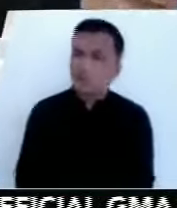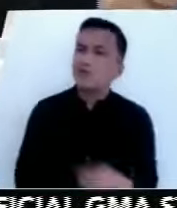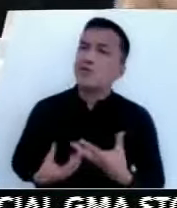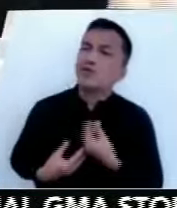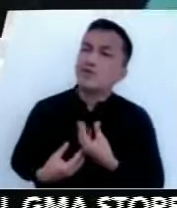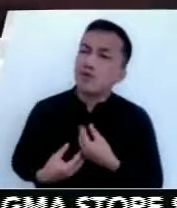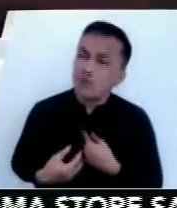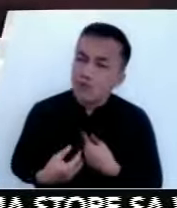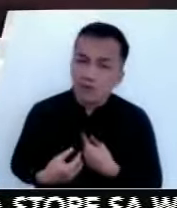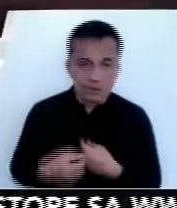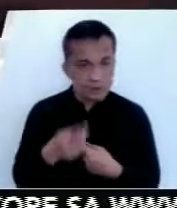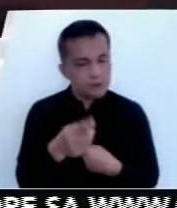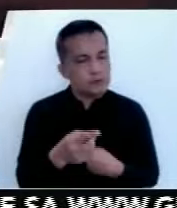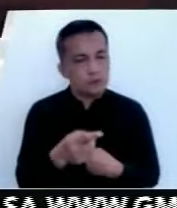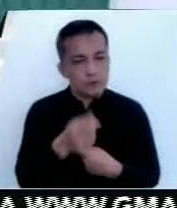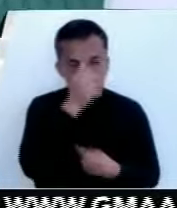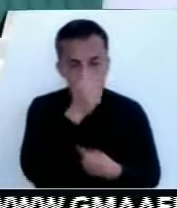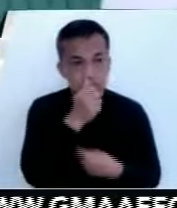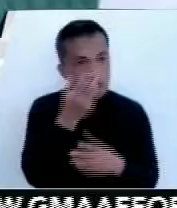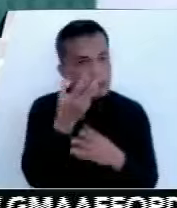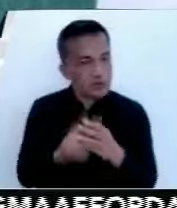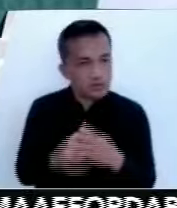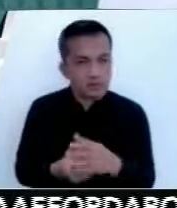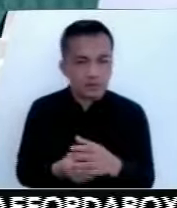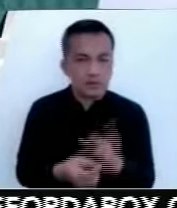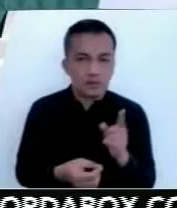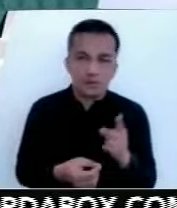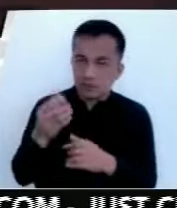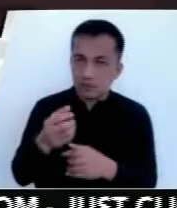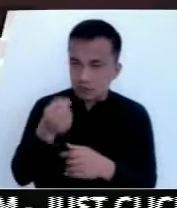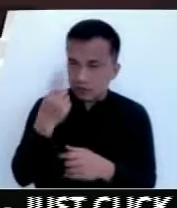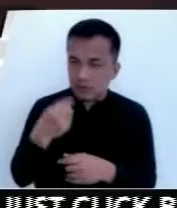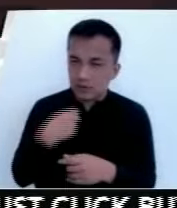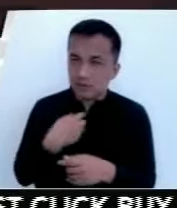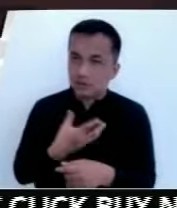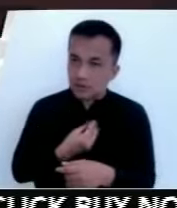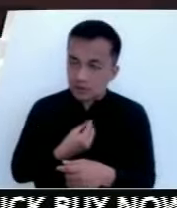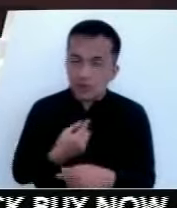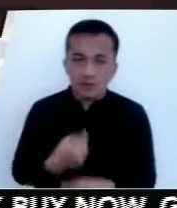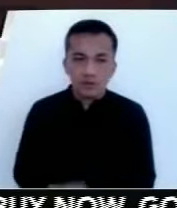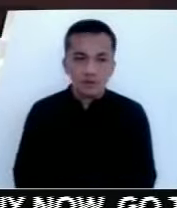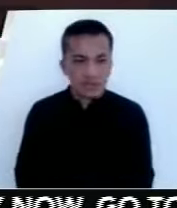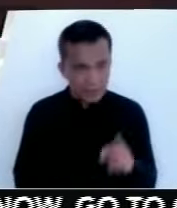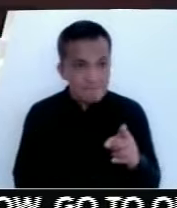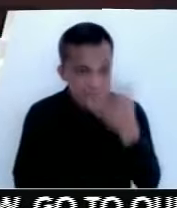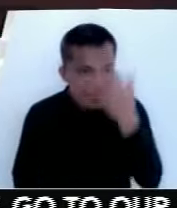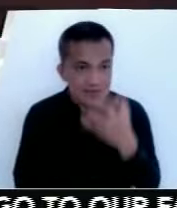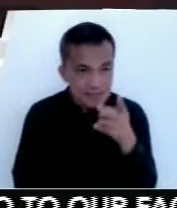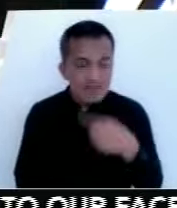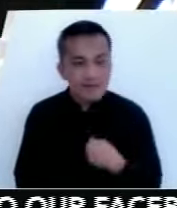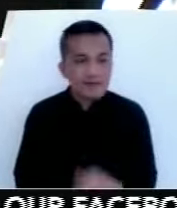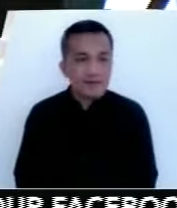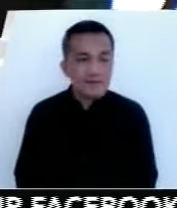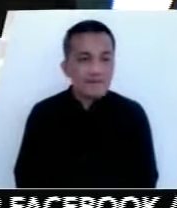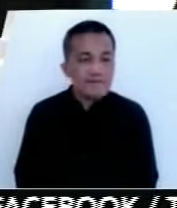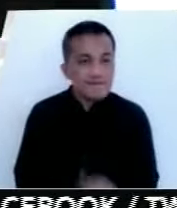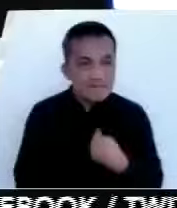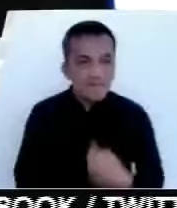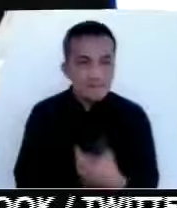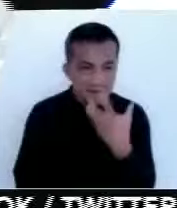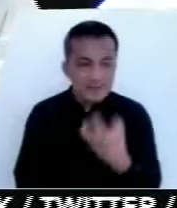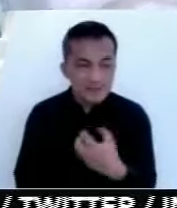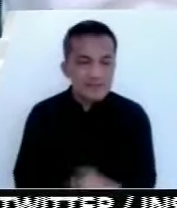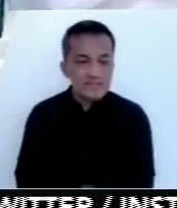pasensya namin dito sana po maintindihan niyo rin po ako na Natatakot po ako talaga Nakakapikon ka na ha nakakagigil